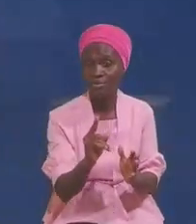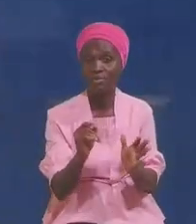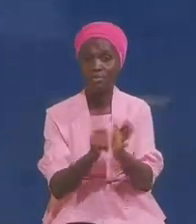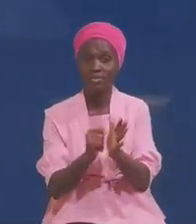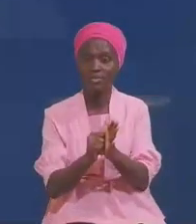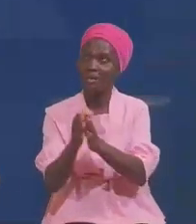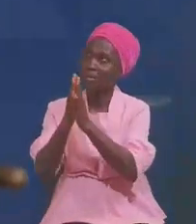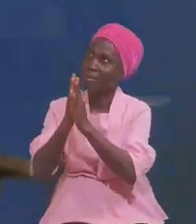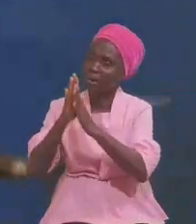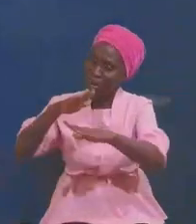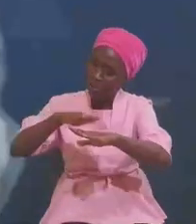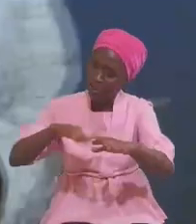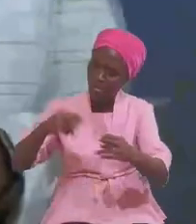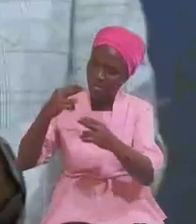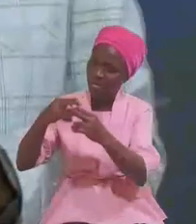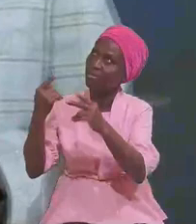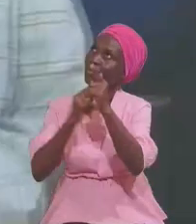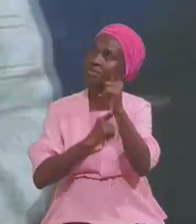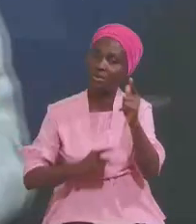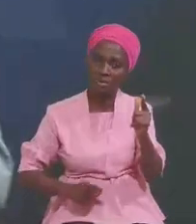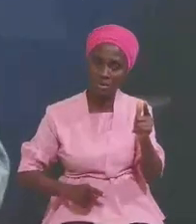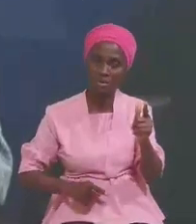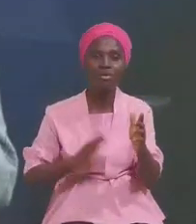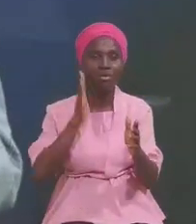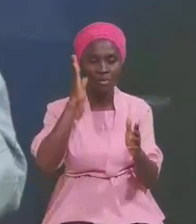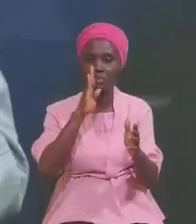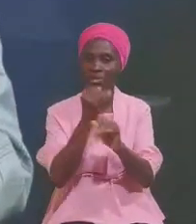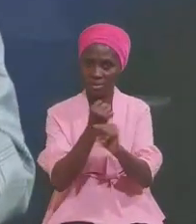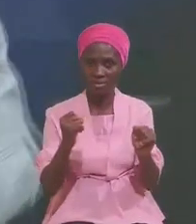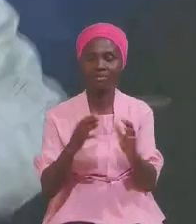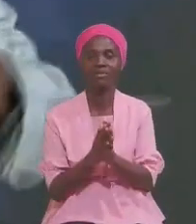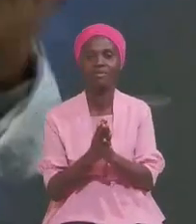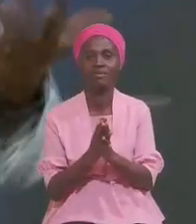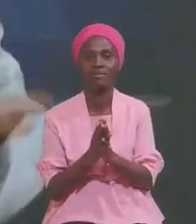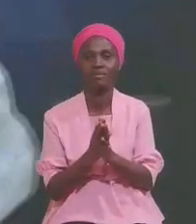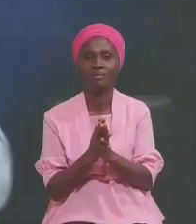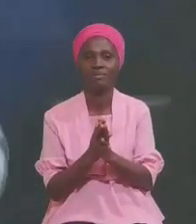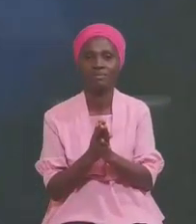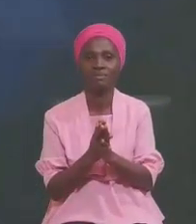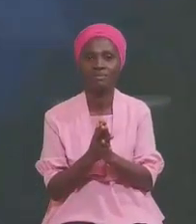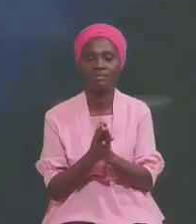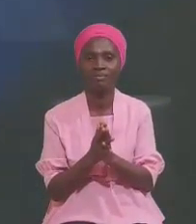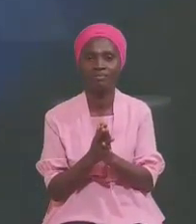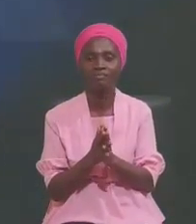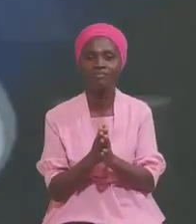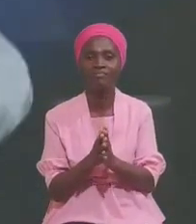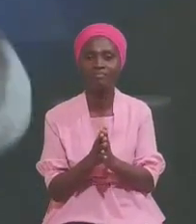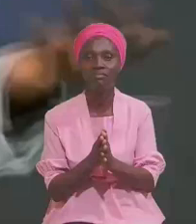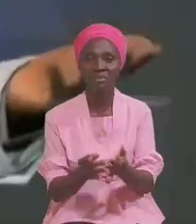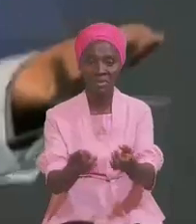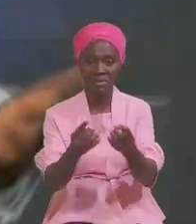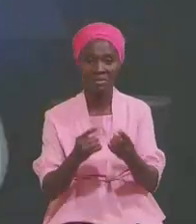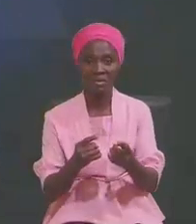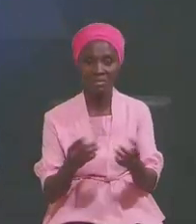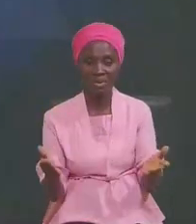invoquera le nom du Seigneur sera sauvé. Et invoquer-le ne veut pas dire